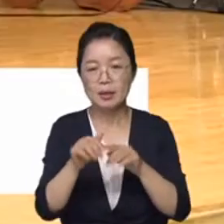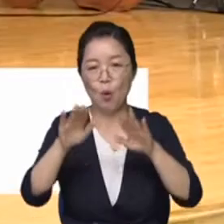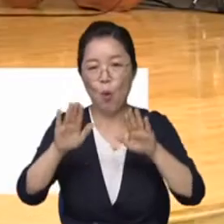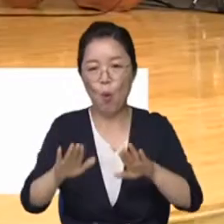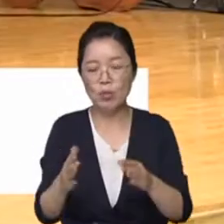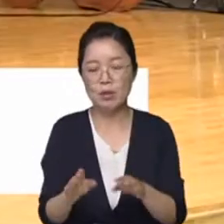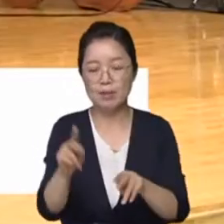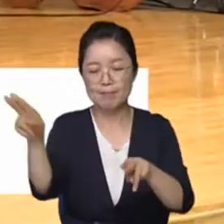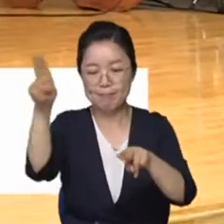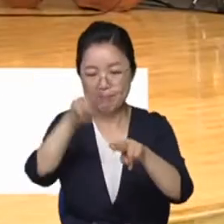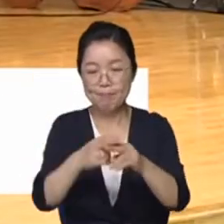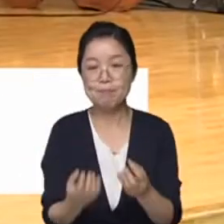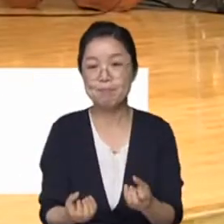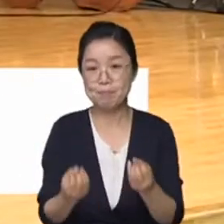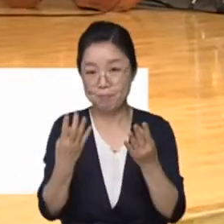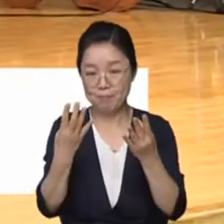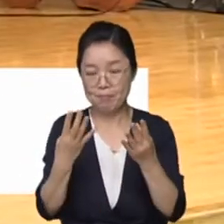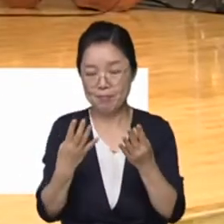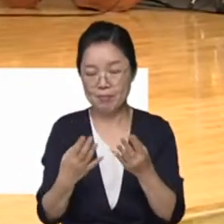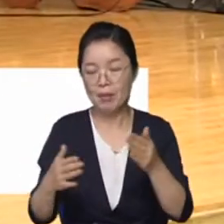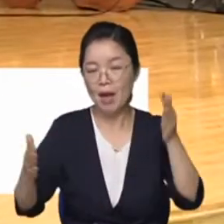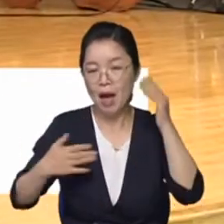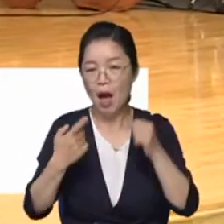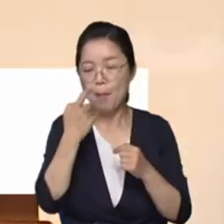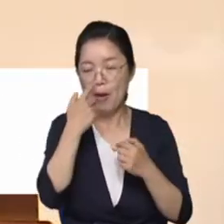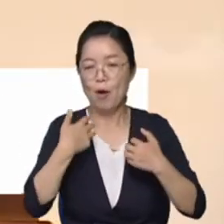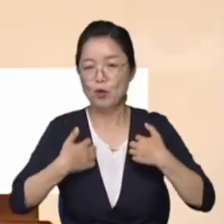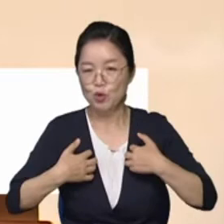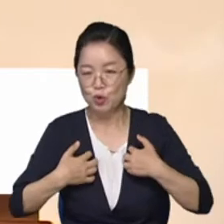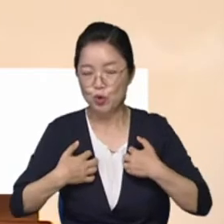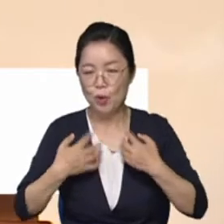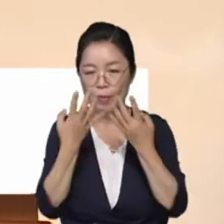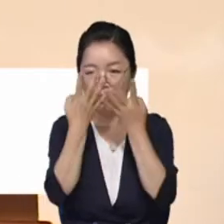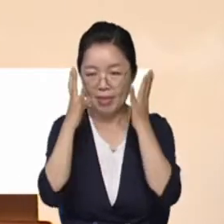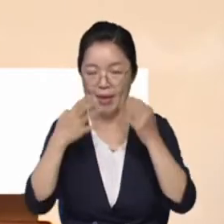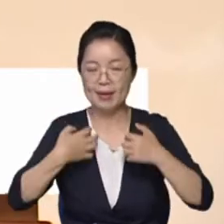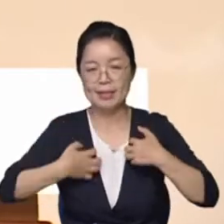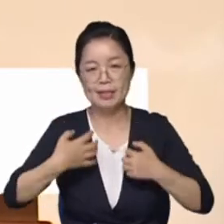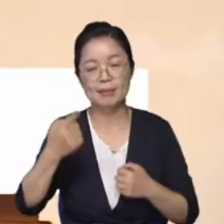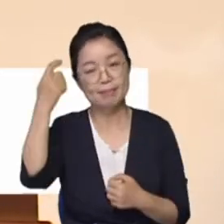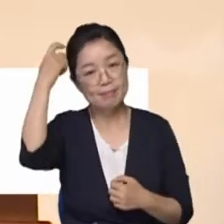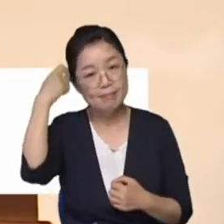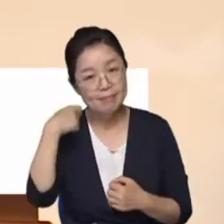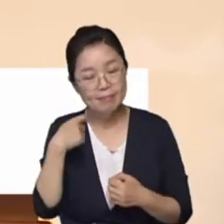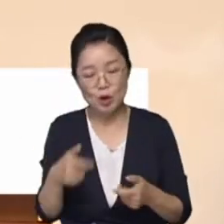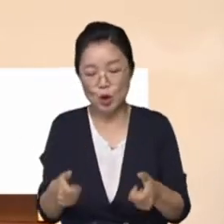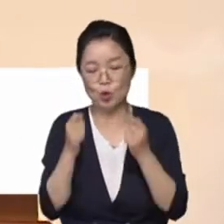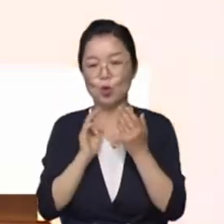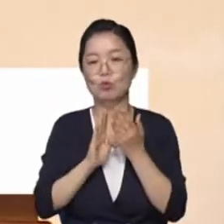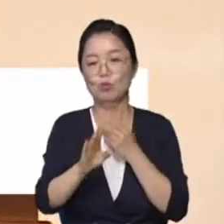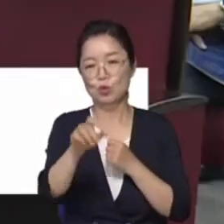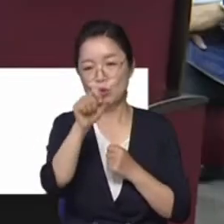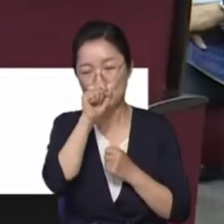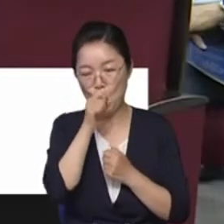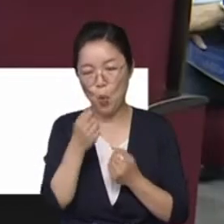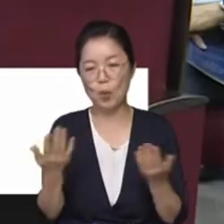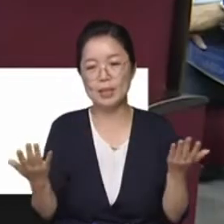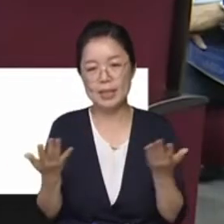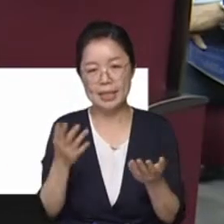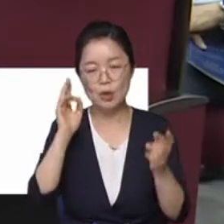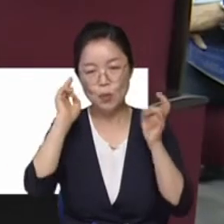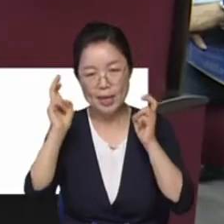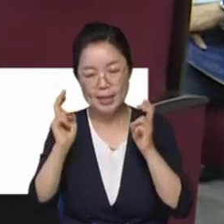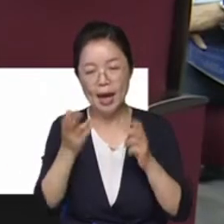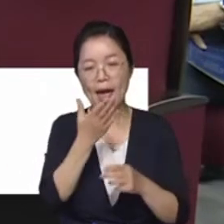오늘 취임식을 갖고 학생들이 배움의 즐거움과 대학생활의 즐거움을 느끼고 졸업 후 좋은 직업과 직장을 갖고